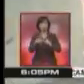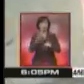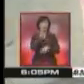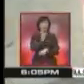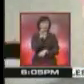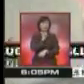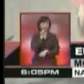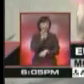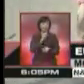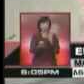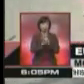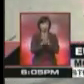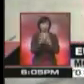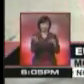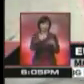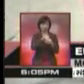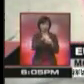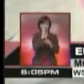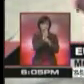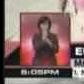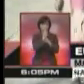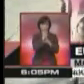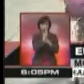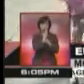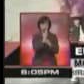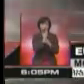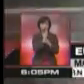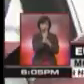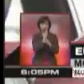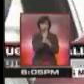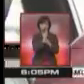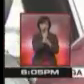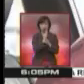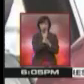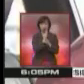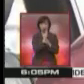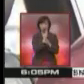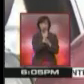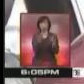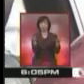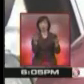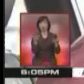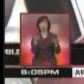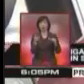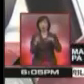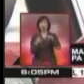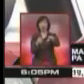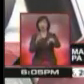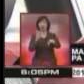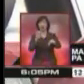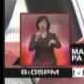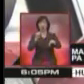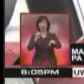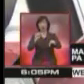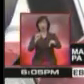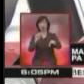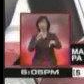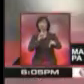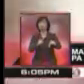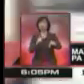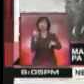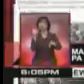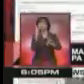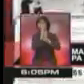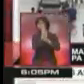magco-commute ako sa mas hassle lalo na kung mag-bus ako ang daan kasi sa ang idsa an masyadong maraming